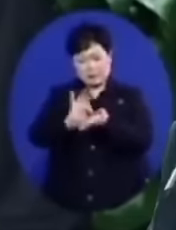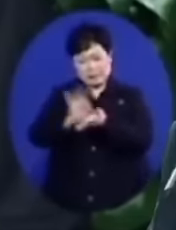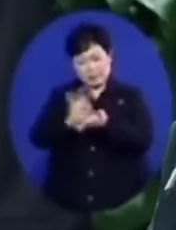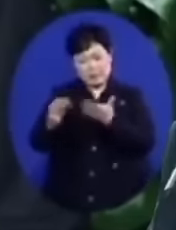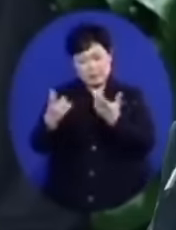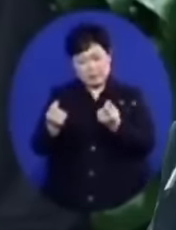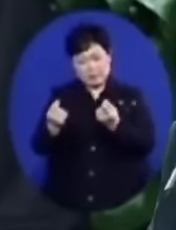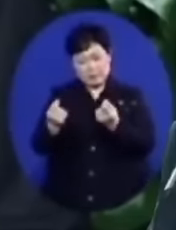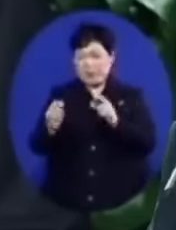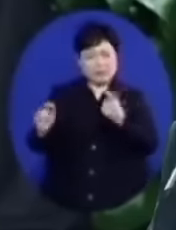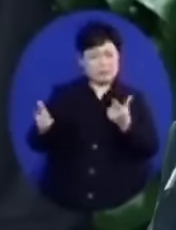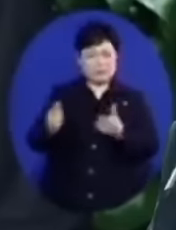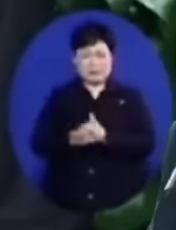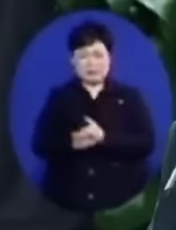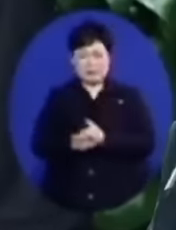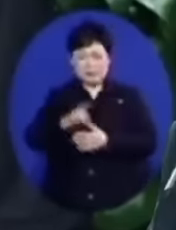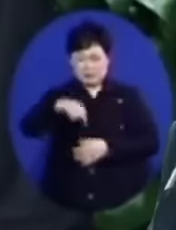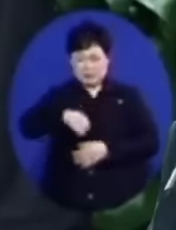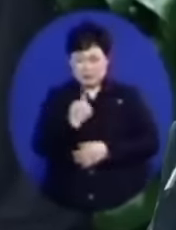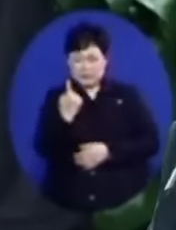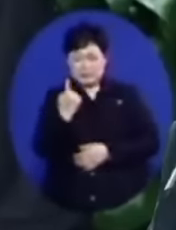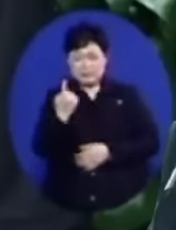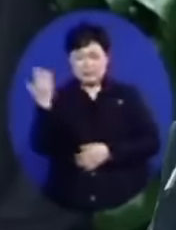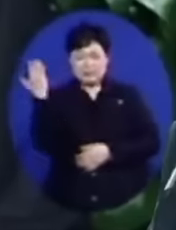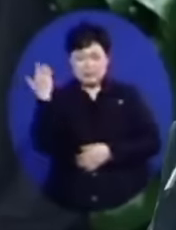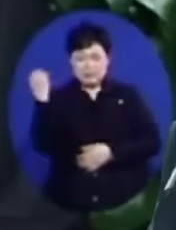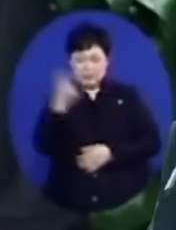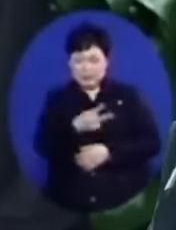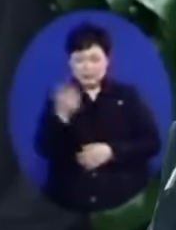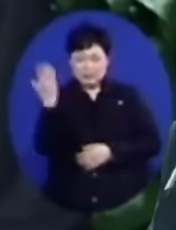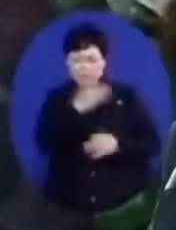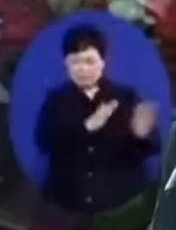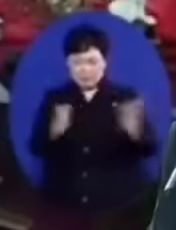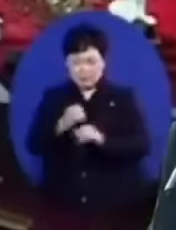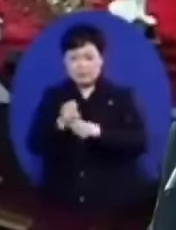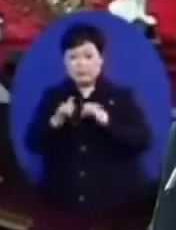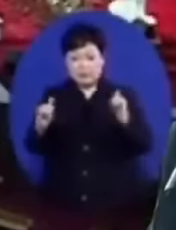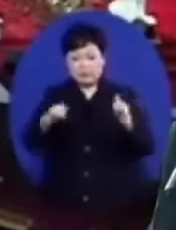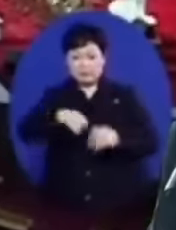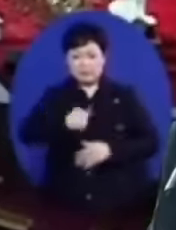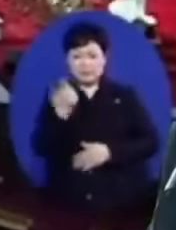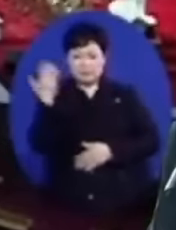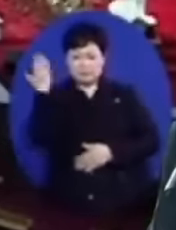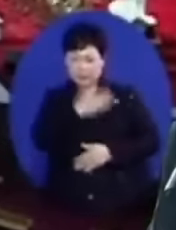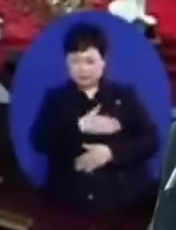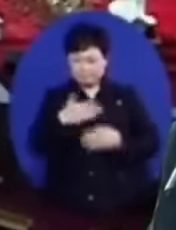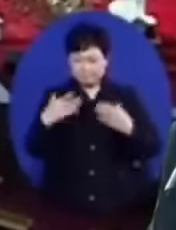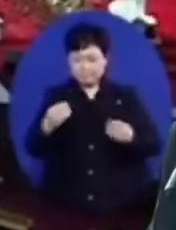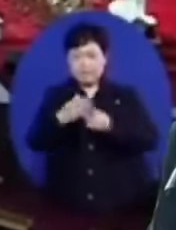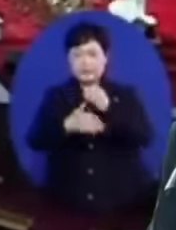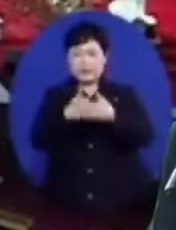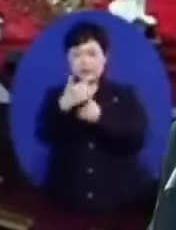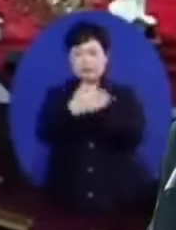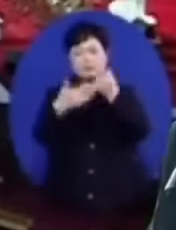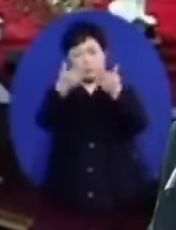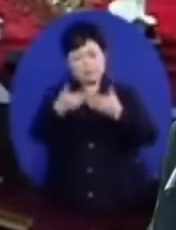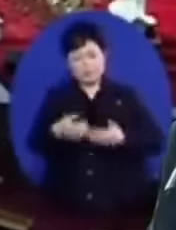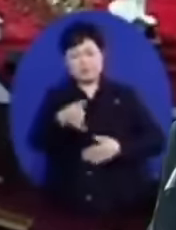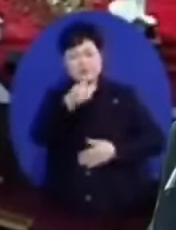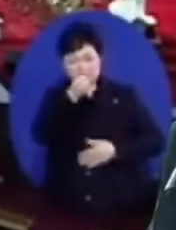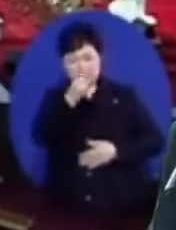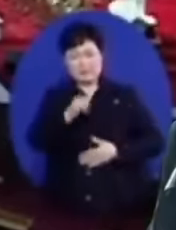은 아닙니다. 자기를 정비하는 시간인 것입니다. 그렇게 하는 사람은 자기를 깨끗하게 하고 하나님의 은총을 받을 수 있는